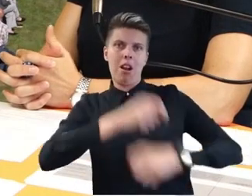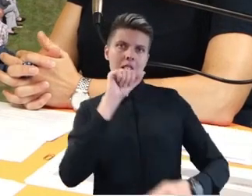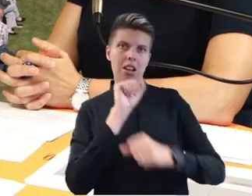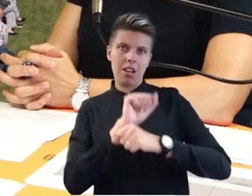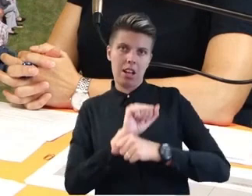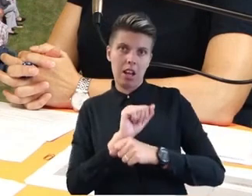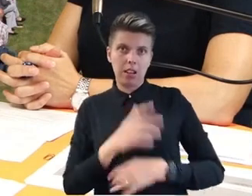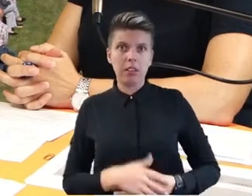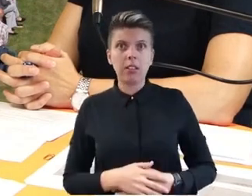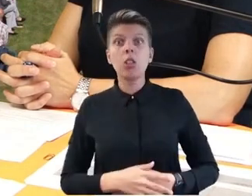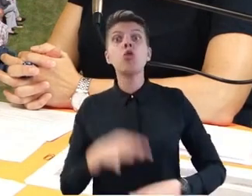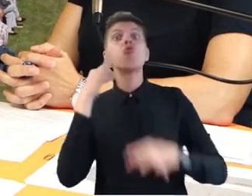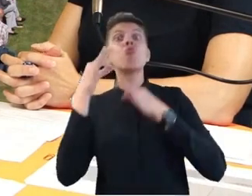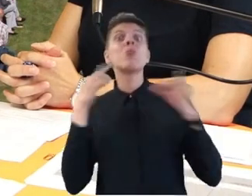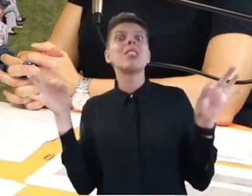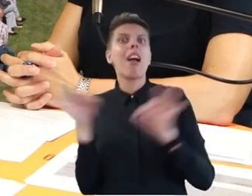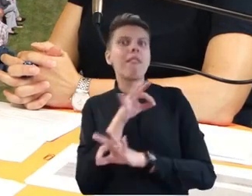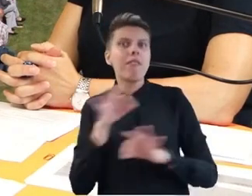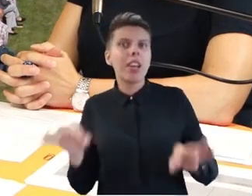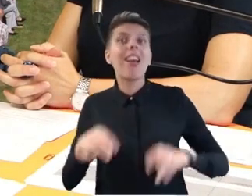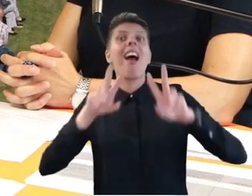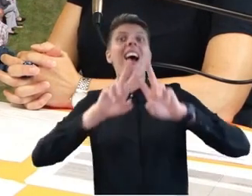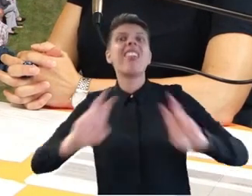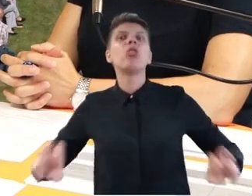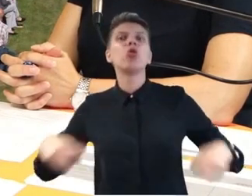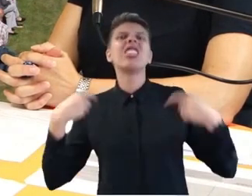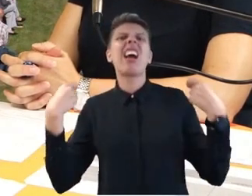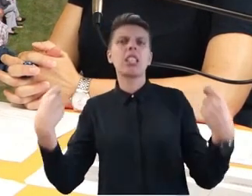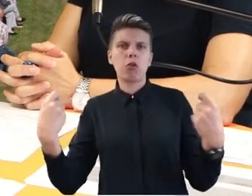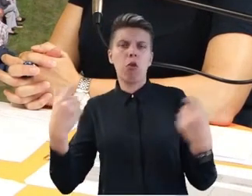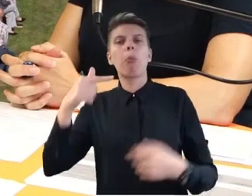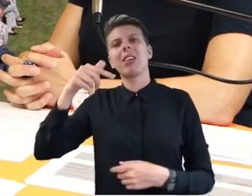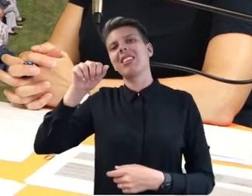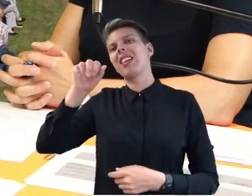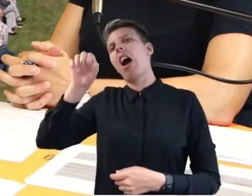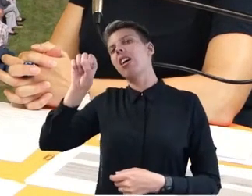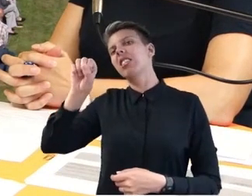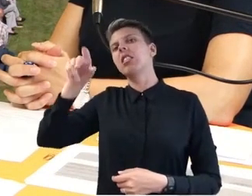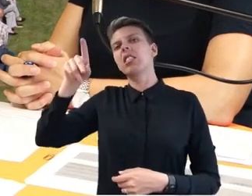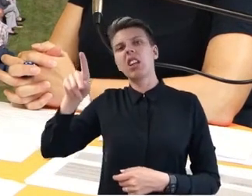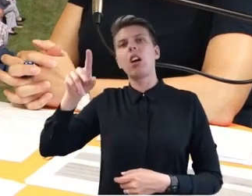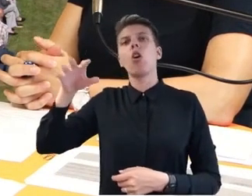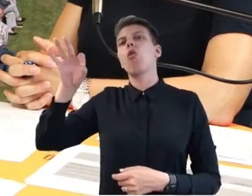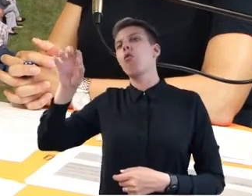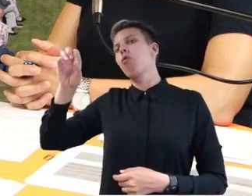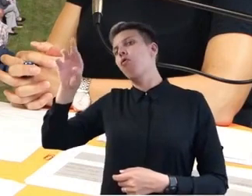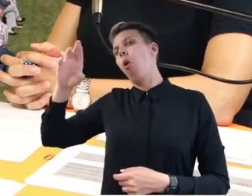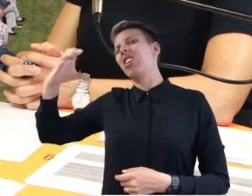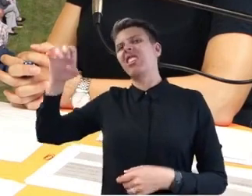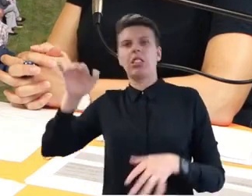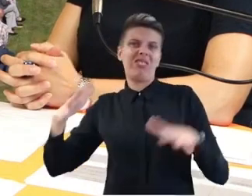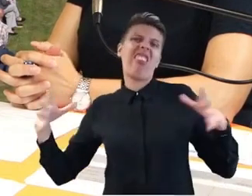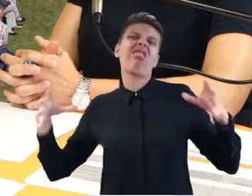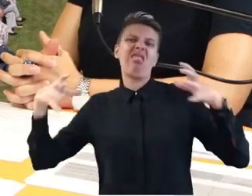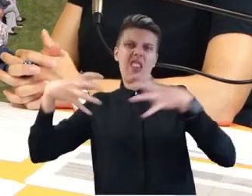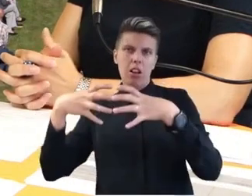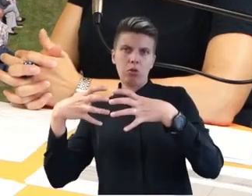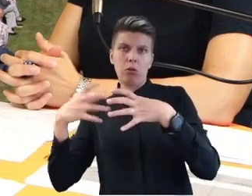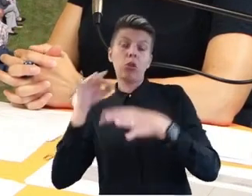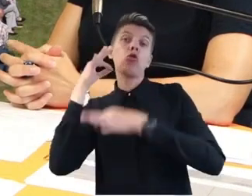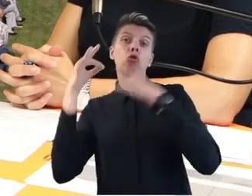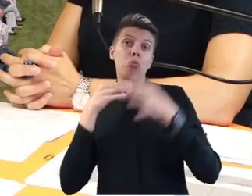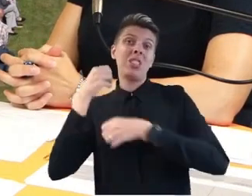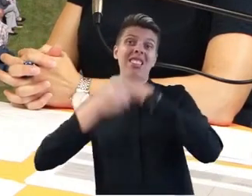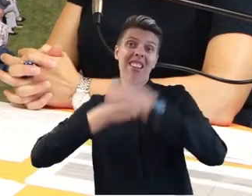spezialfähigkeit dann auch noch die analytische task force die hochspezialisierte truppe mit speziellen messgeräten an